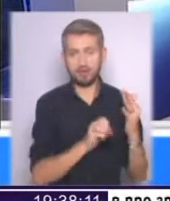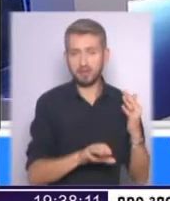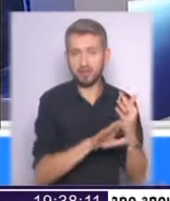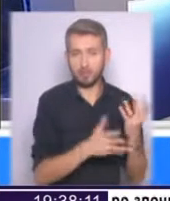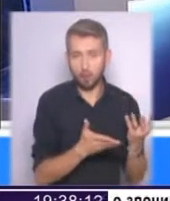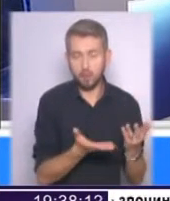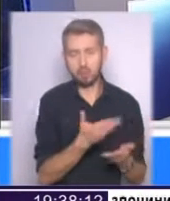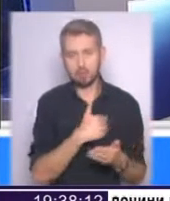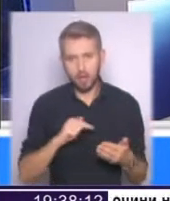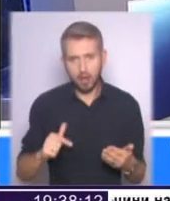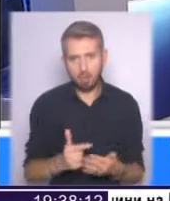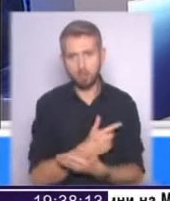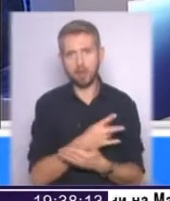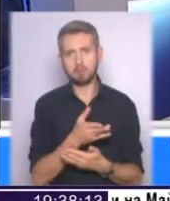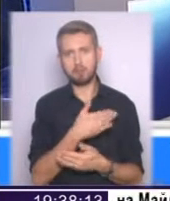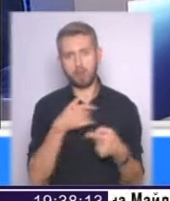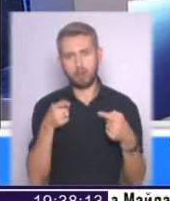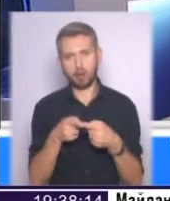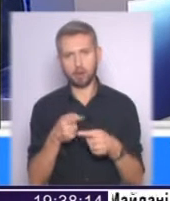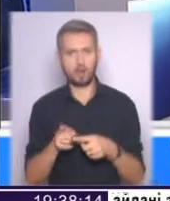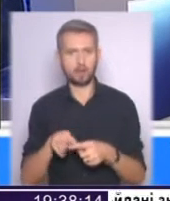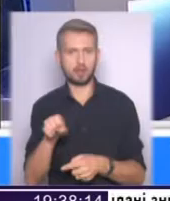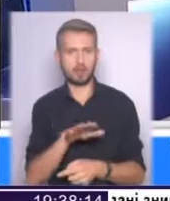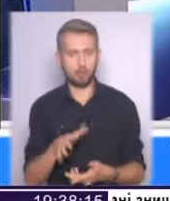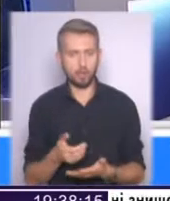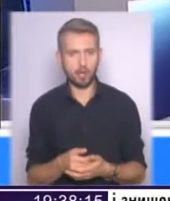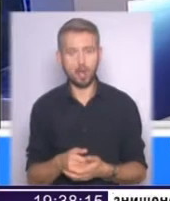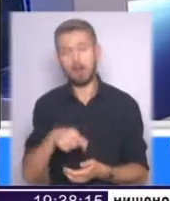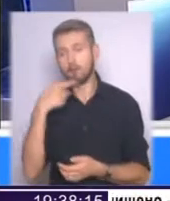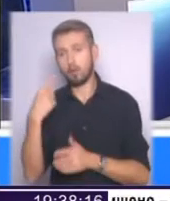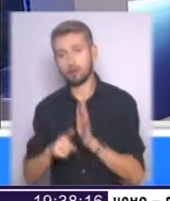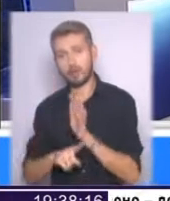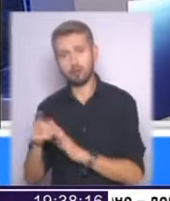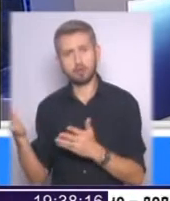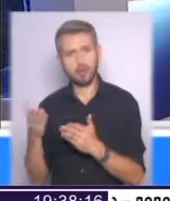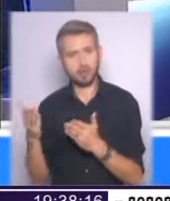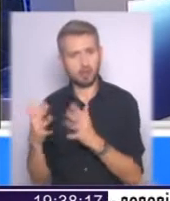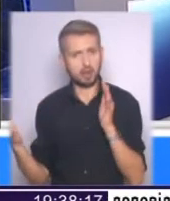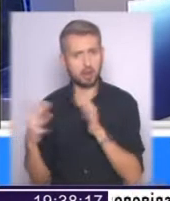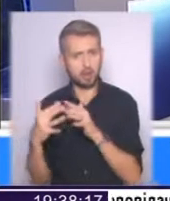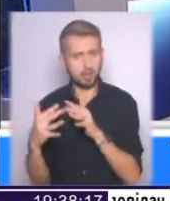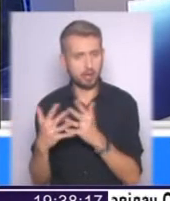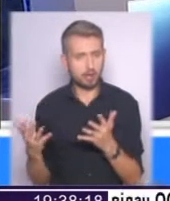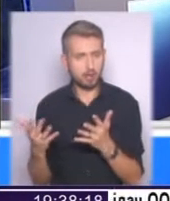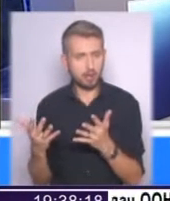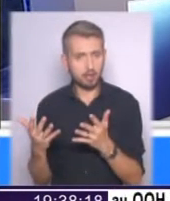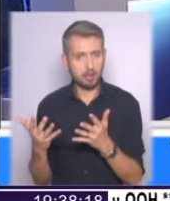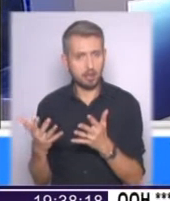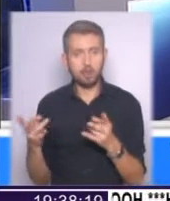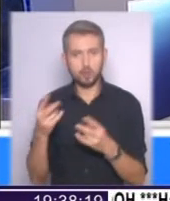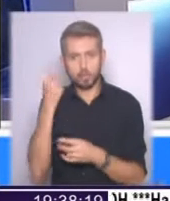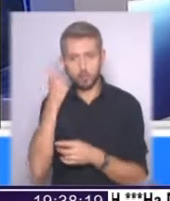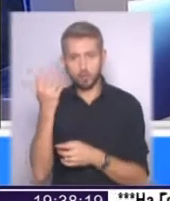мы опять на окраине этой Европы. В России начнутся какие-то, и ну, нужно подумать о том, что когда